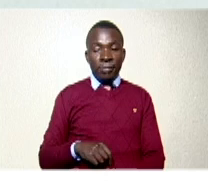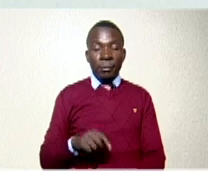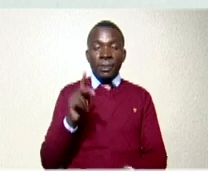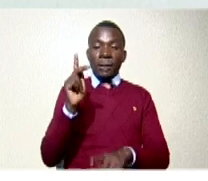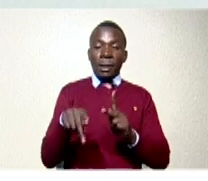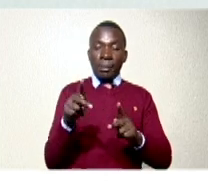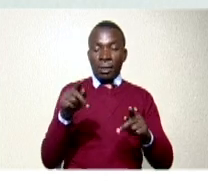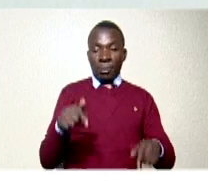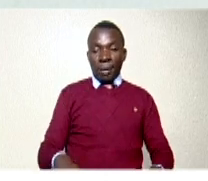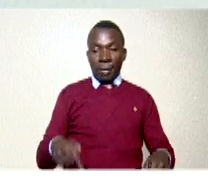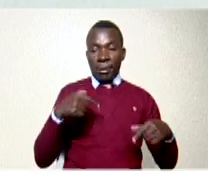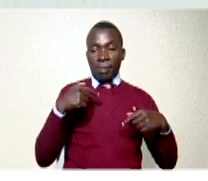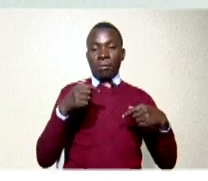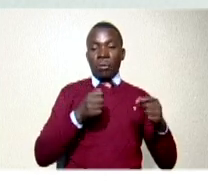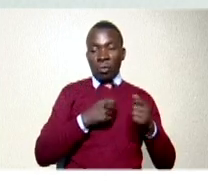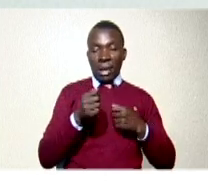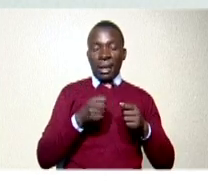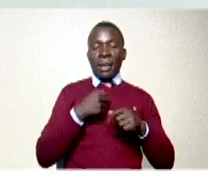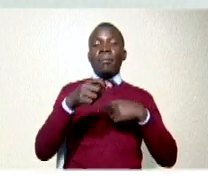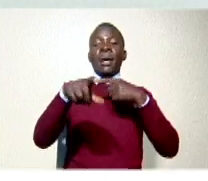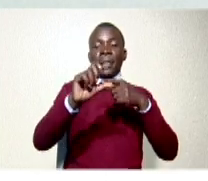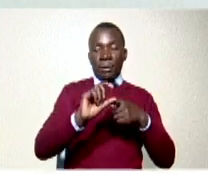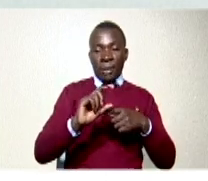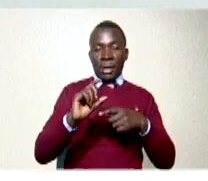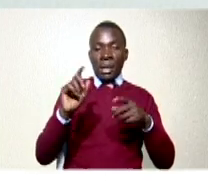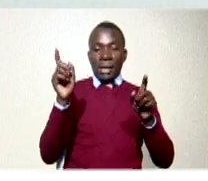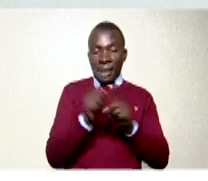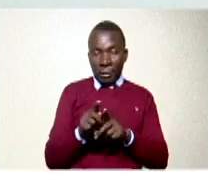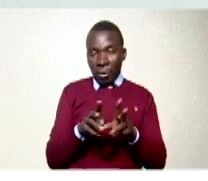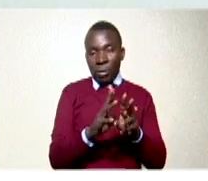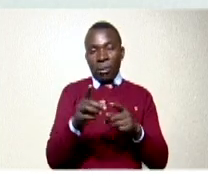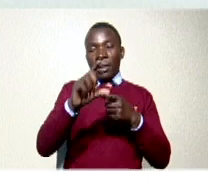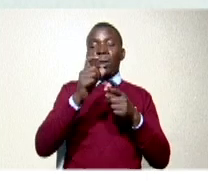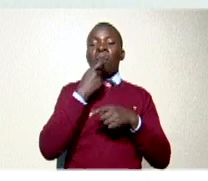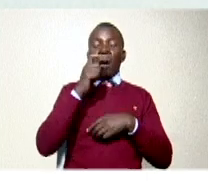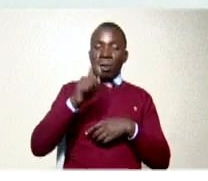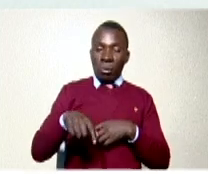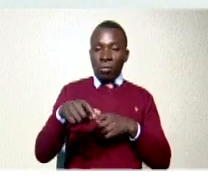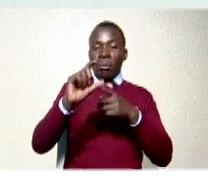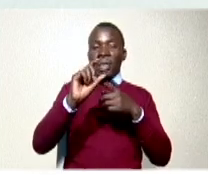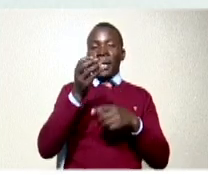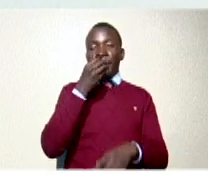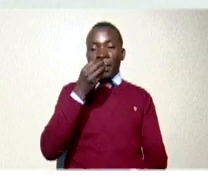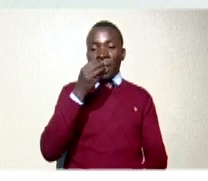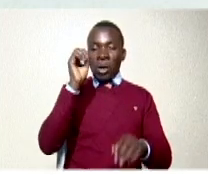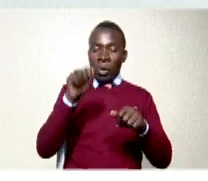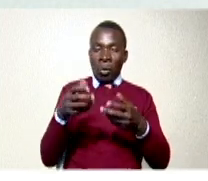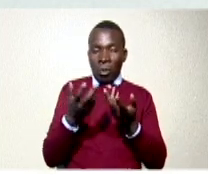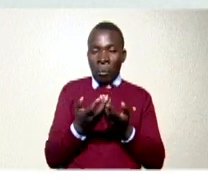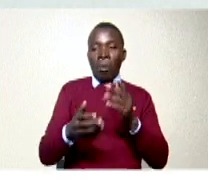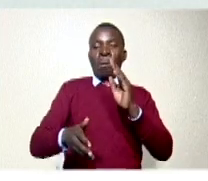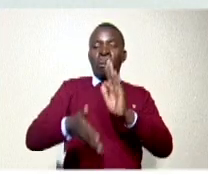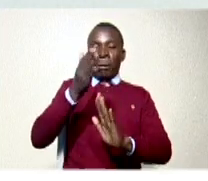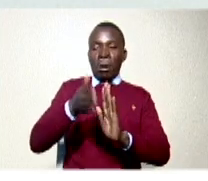abantu batuye u Rwanda bagenda biyongera ubundi uko biyongera twagombye kongera cyane umusaruro w'ibiribwa kugira ngo duhuze n'umuvuduko